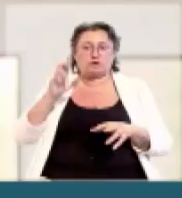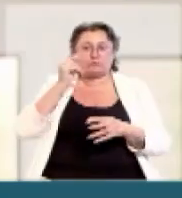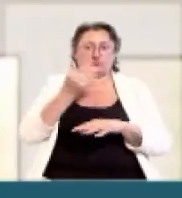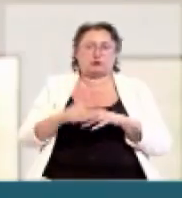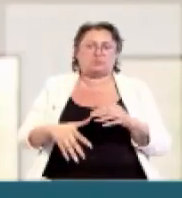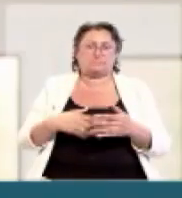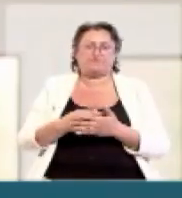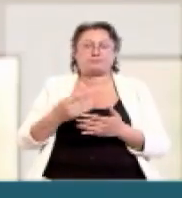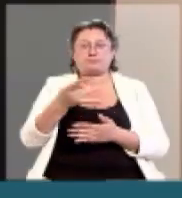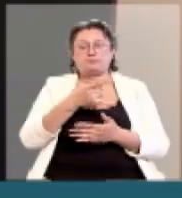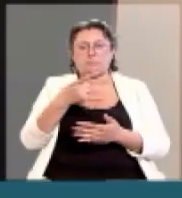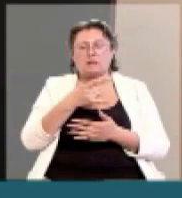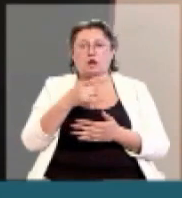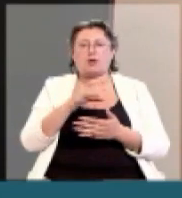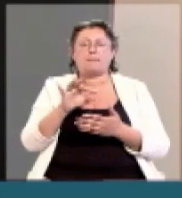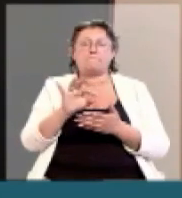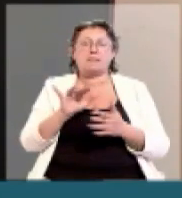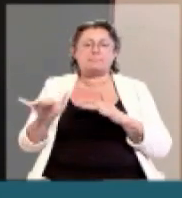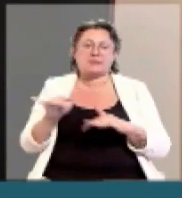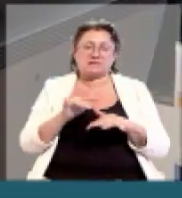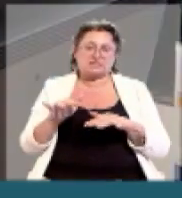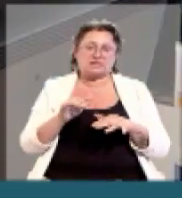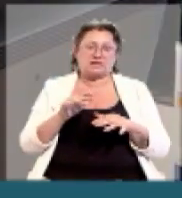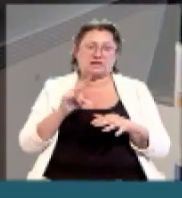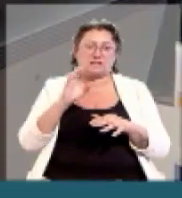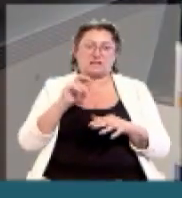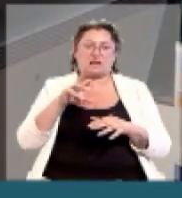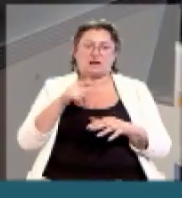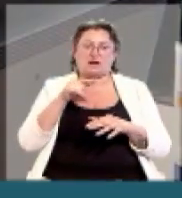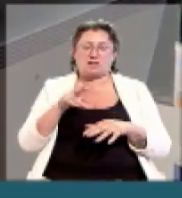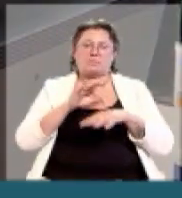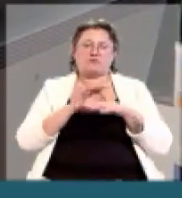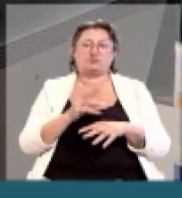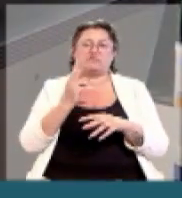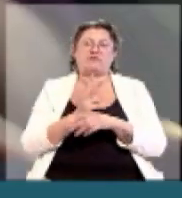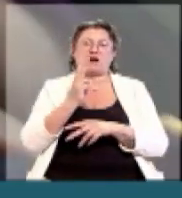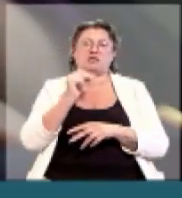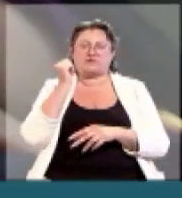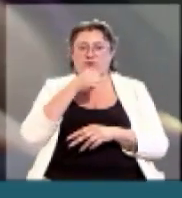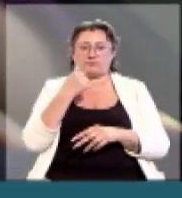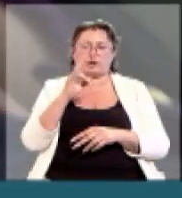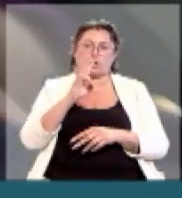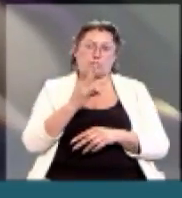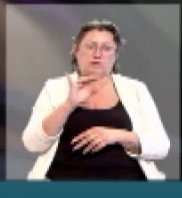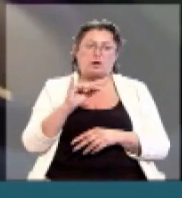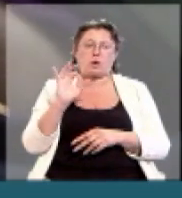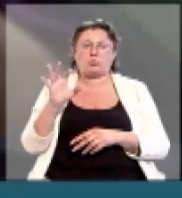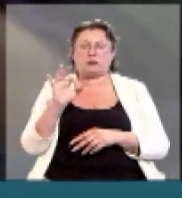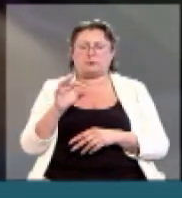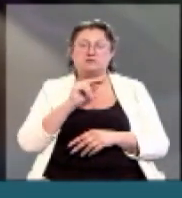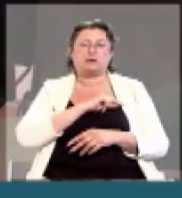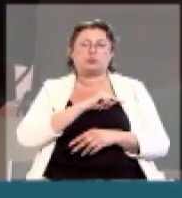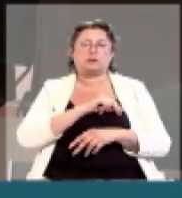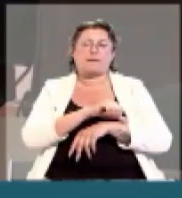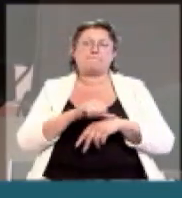бюджета. Республиканское оперативно-профилактическое мероприятие «Нелегал» проводится два раза в год – в июне и октябре.